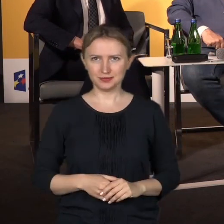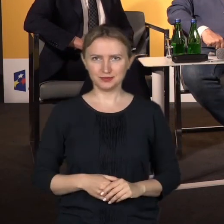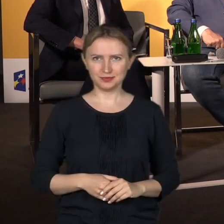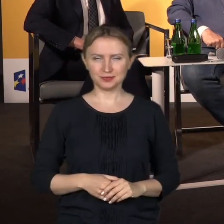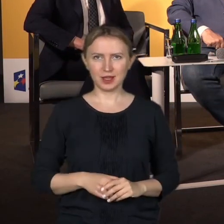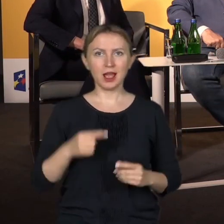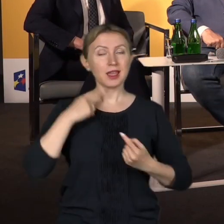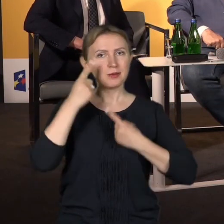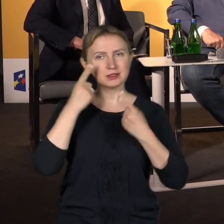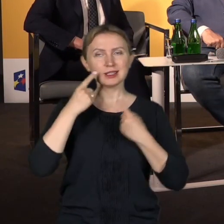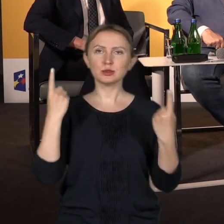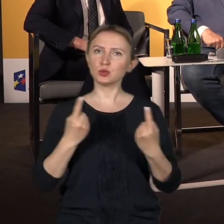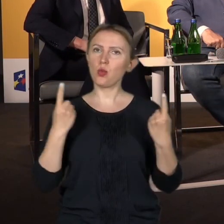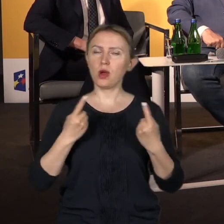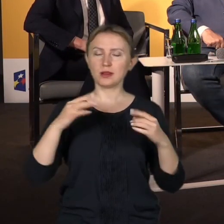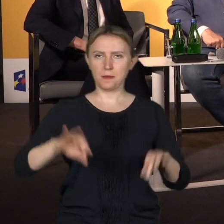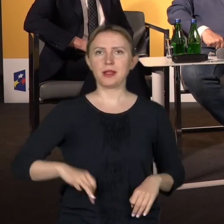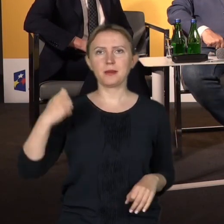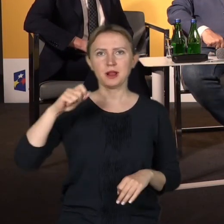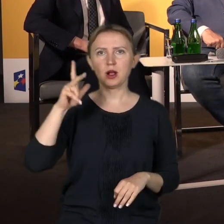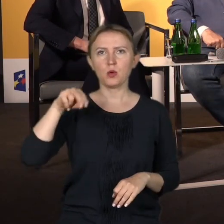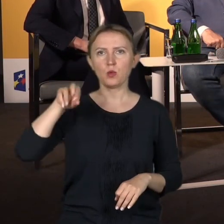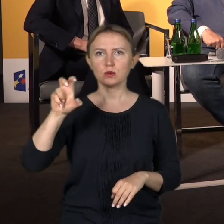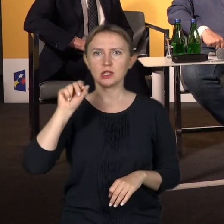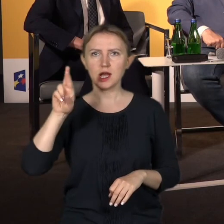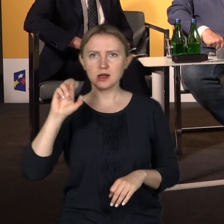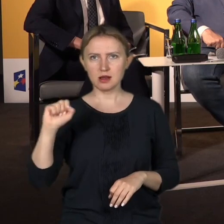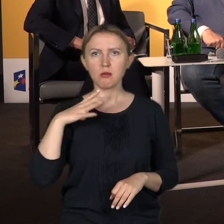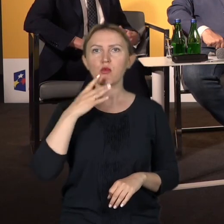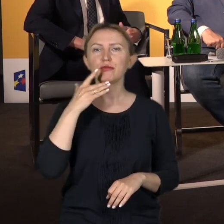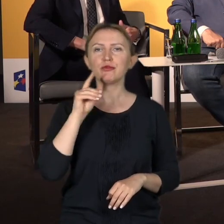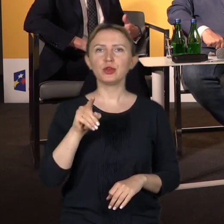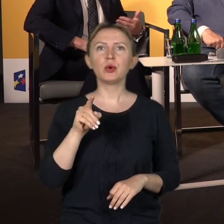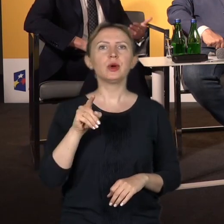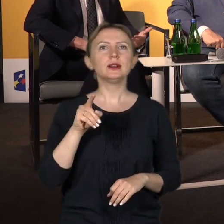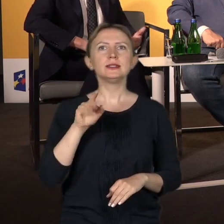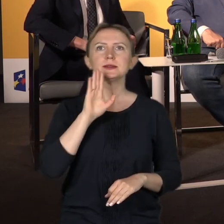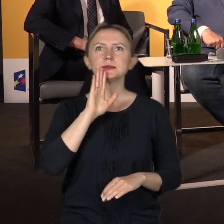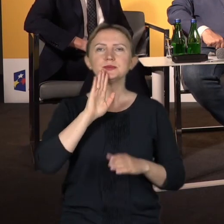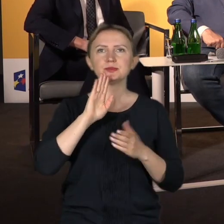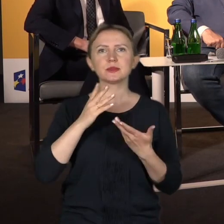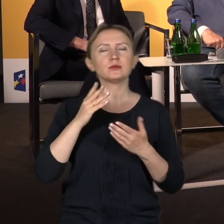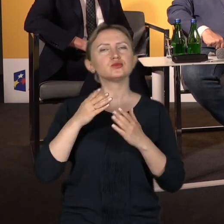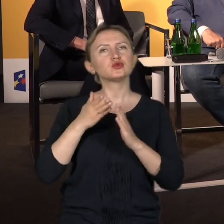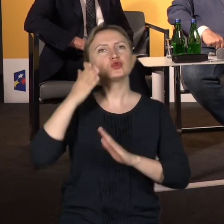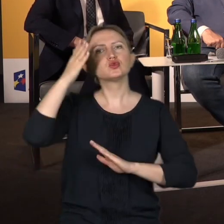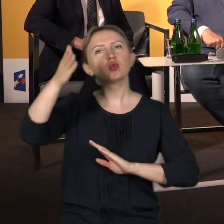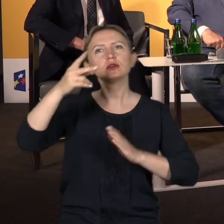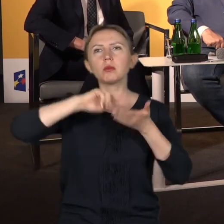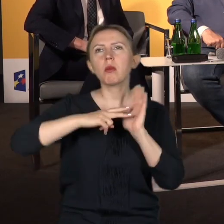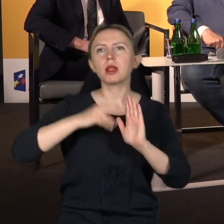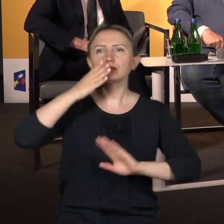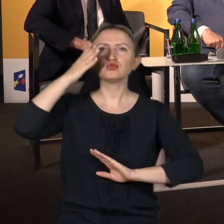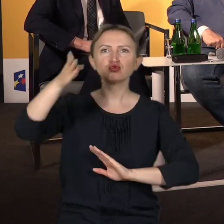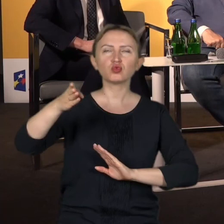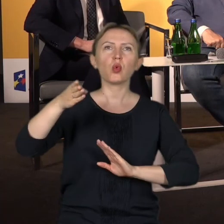I myślę, że już te sytuacje, o których pan prezydent Kuczera mówił, takiego scedowania tej przyszłości, tej wizji